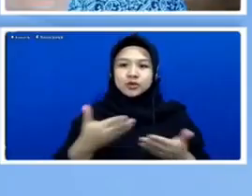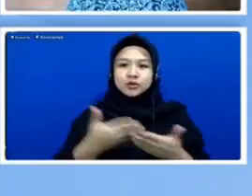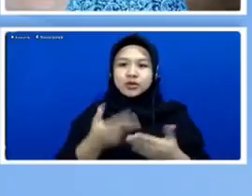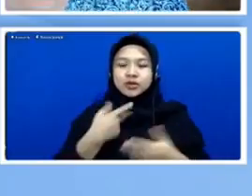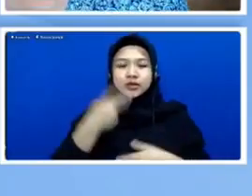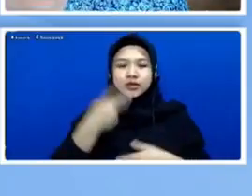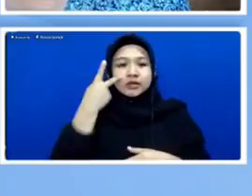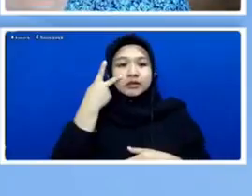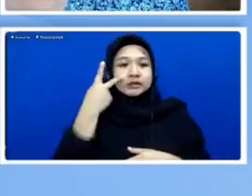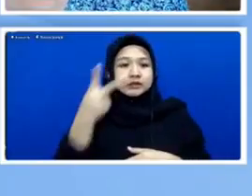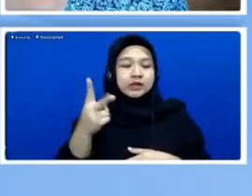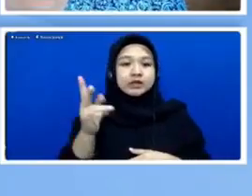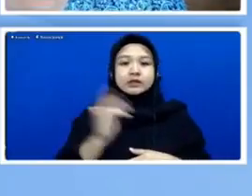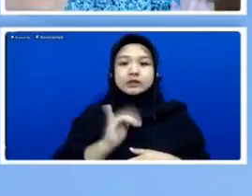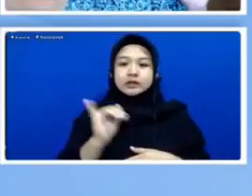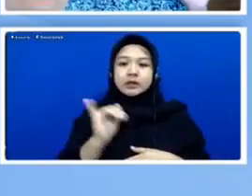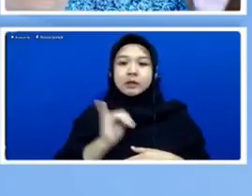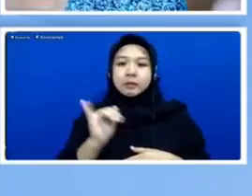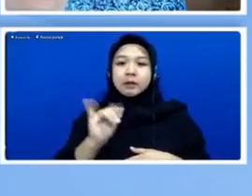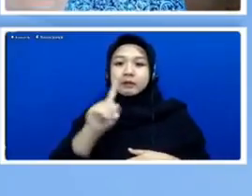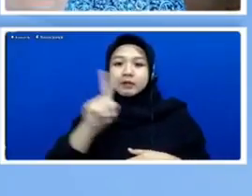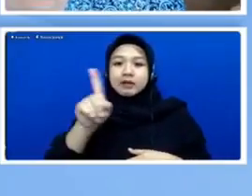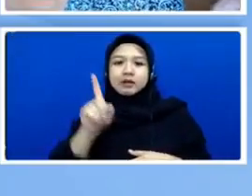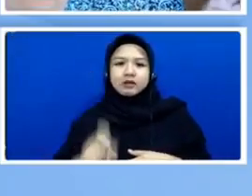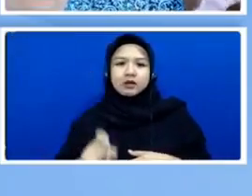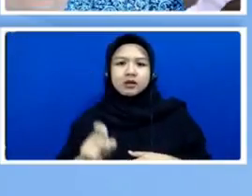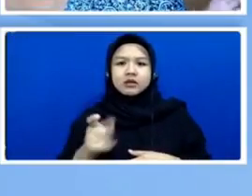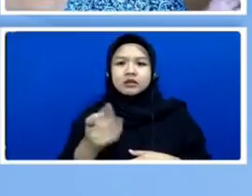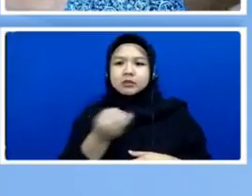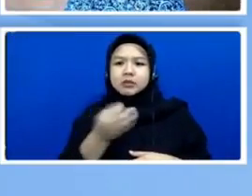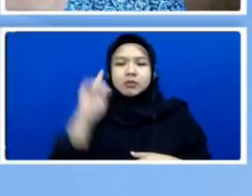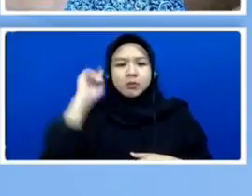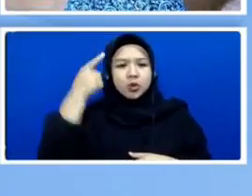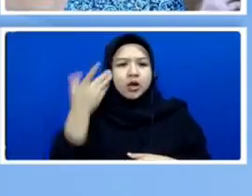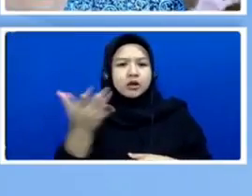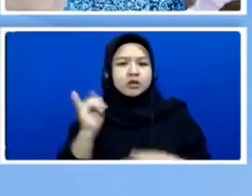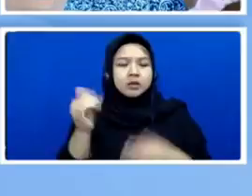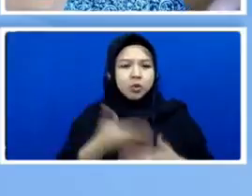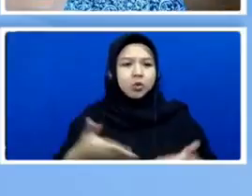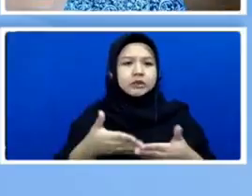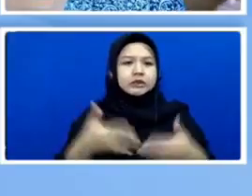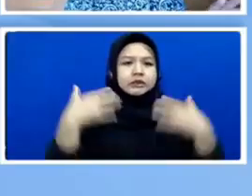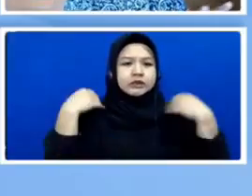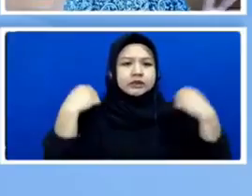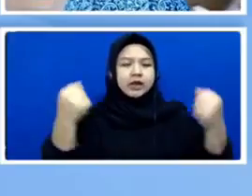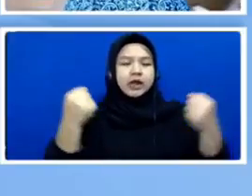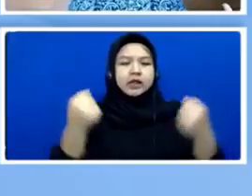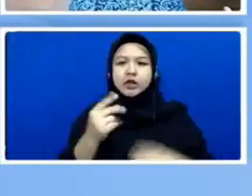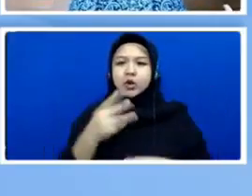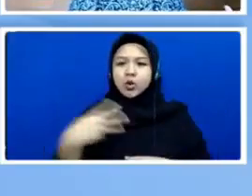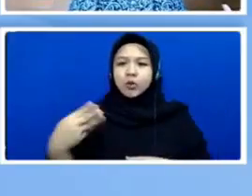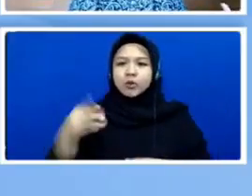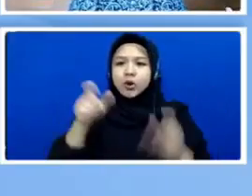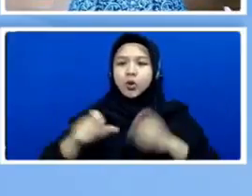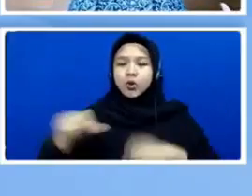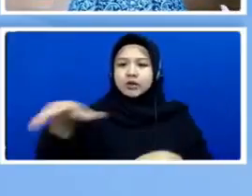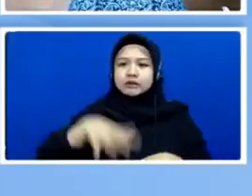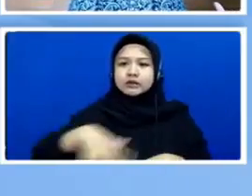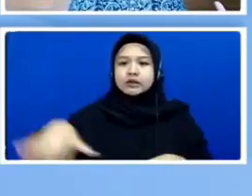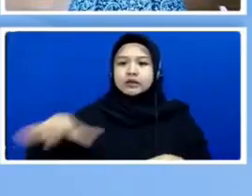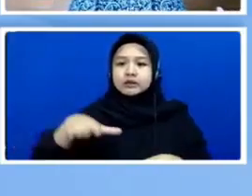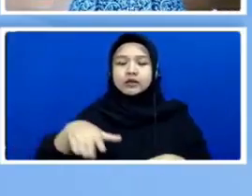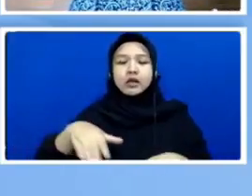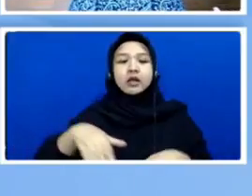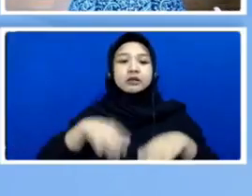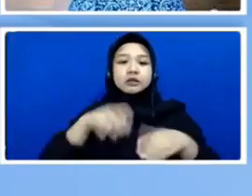check dengan pertanyaan, seberapa peduli Anda dengan kondisi kesehatan dan ekonomi orang-orang di sekitar tempat tinggal dan